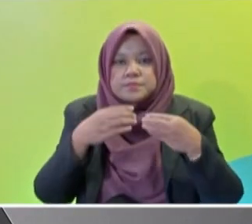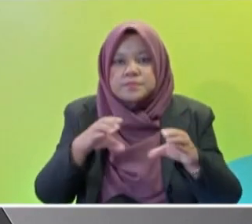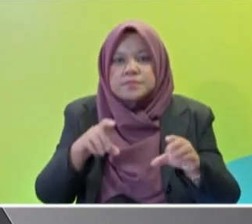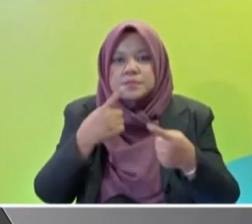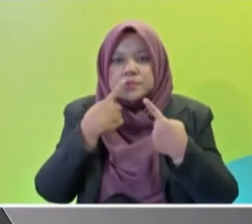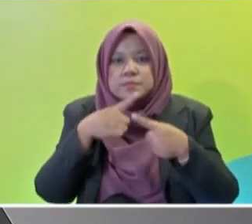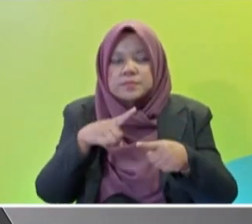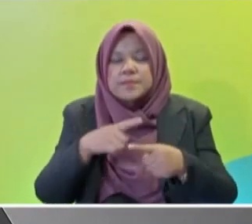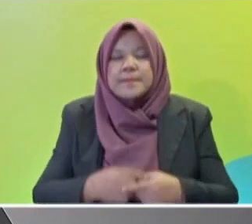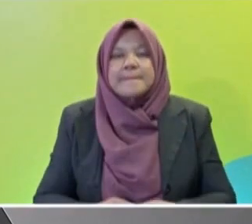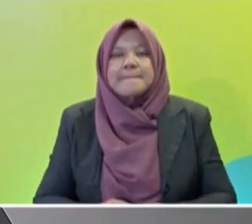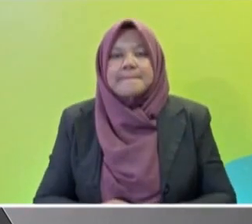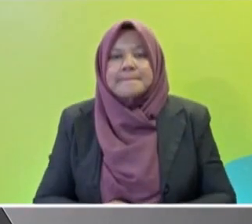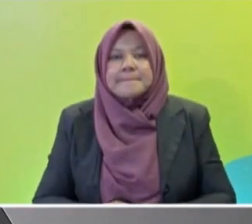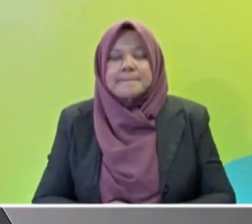betul-betul